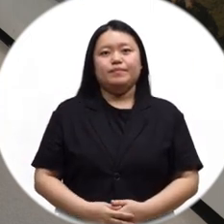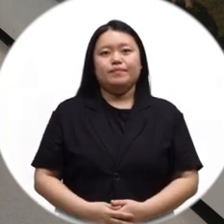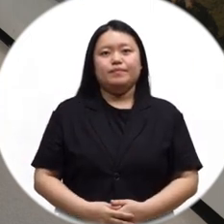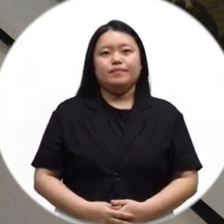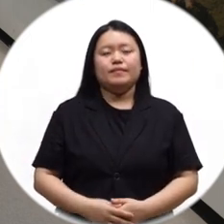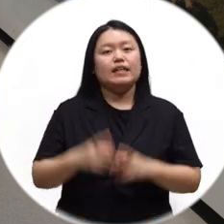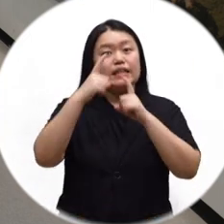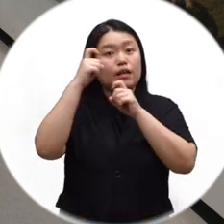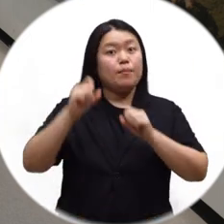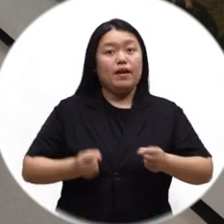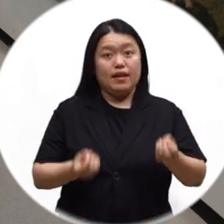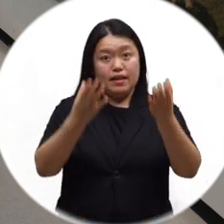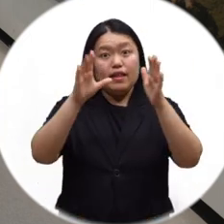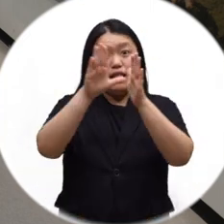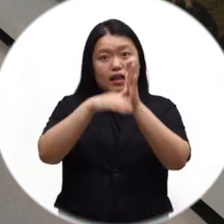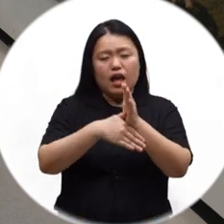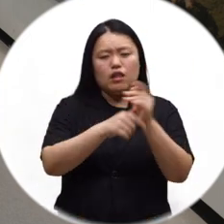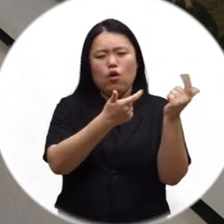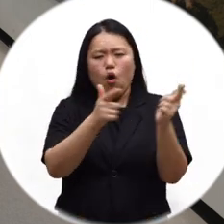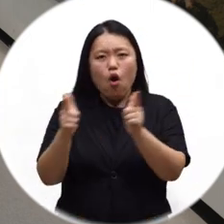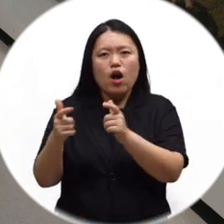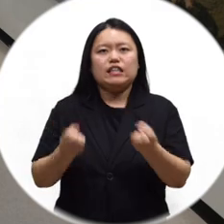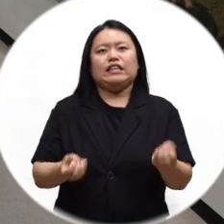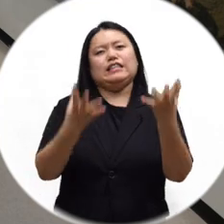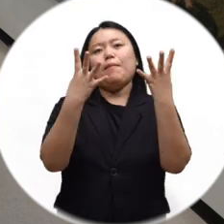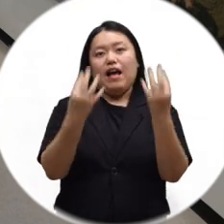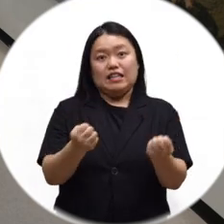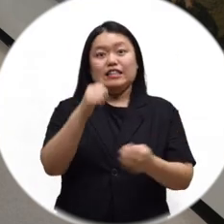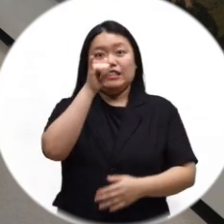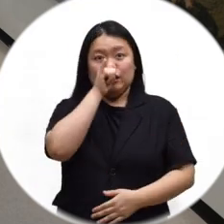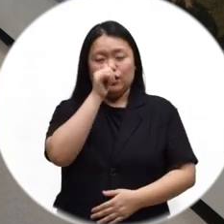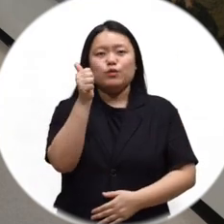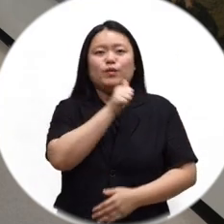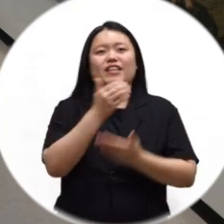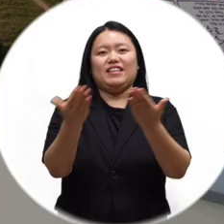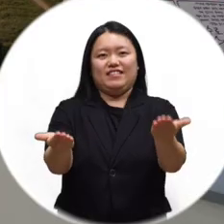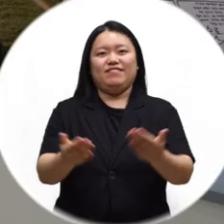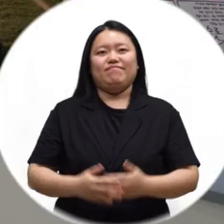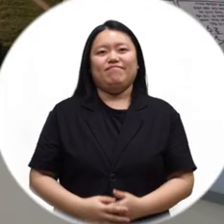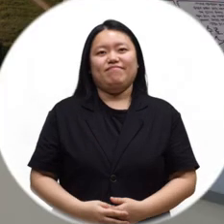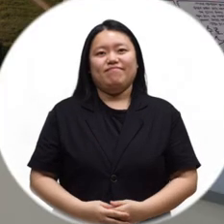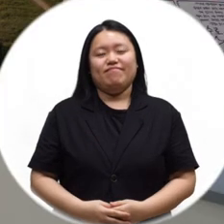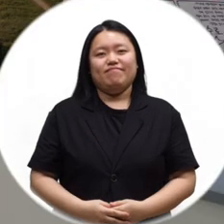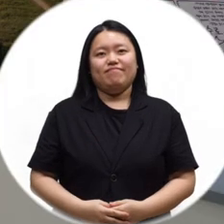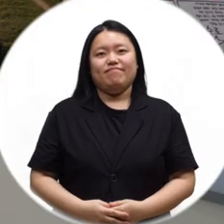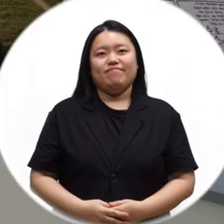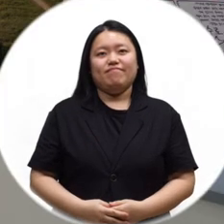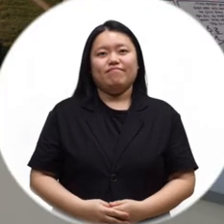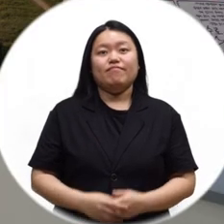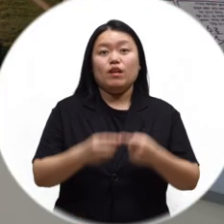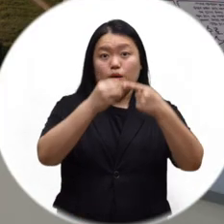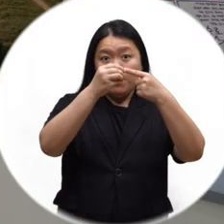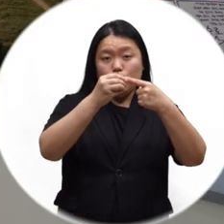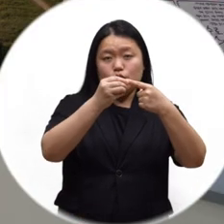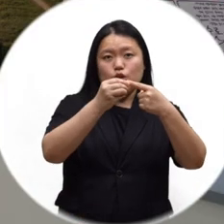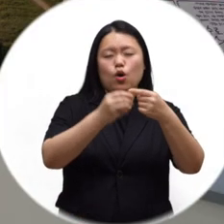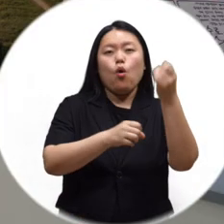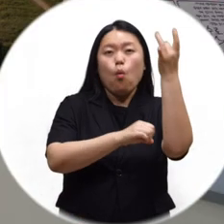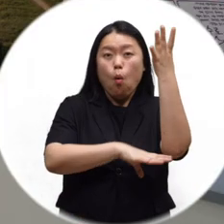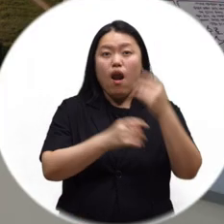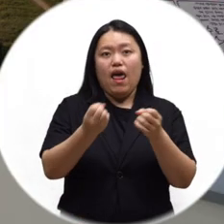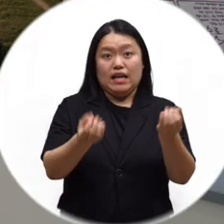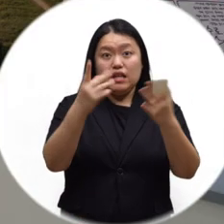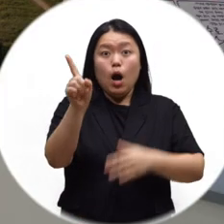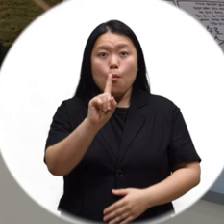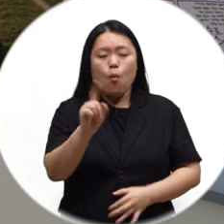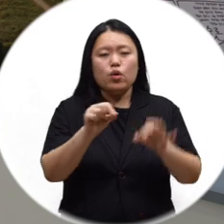기념행사의 다양한 축제들이 펼쳐지는데요 지금부터 소개합니다 먼저 본행사는 10월 10일부터